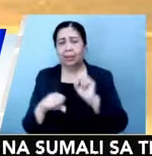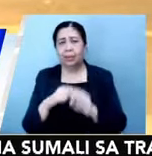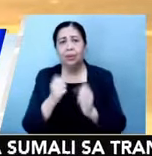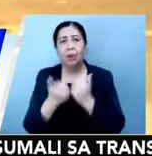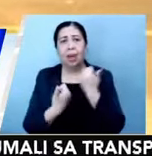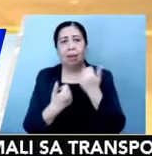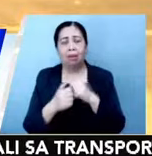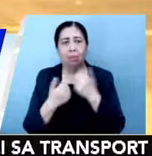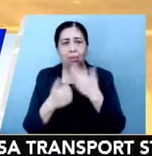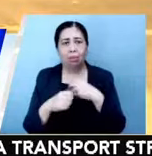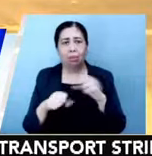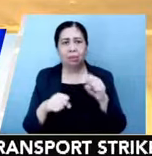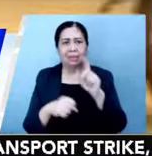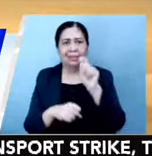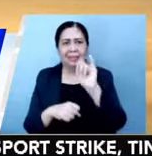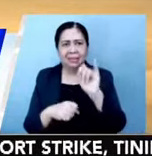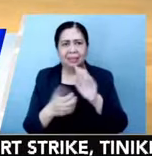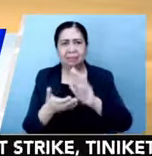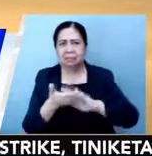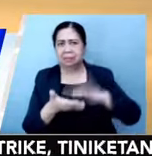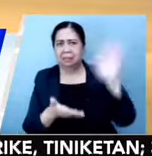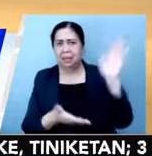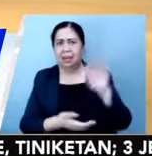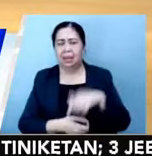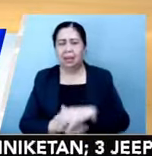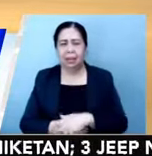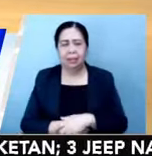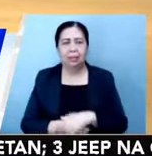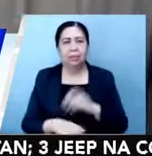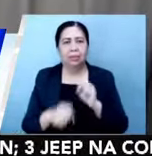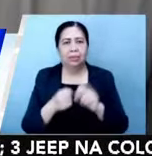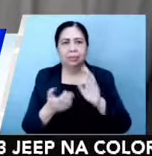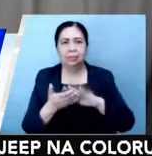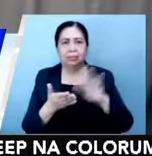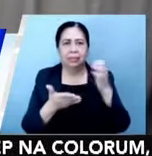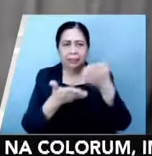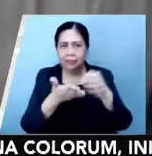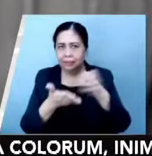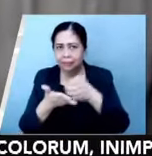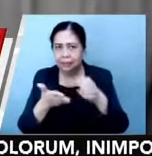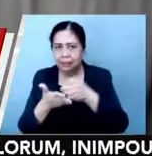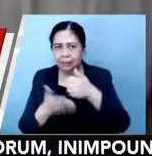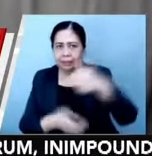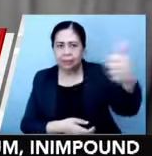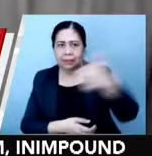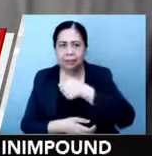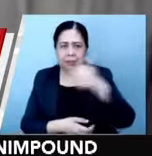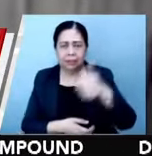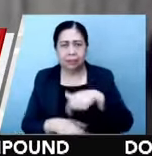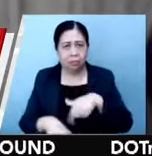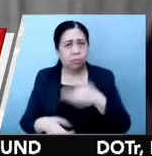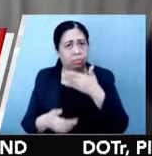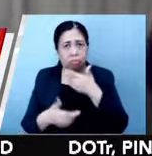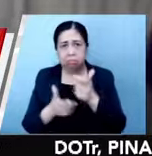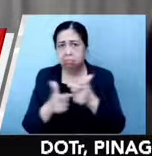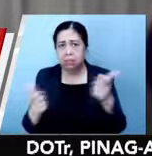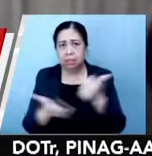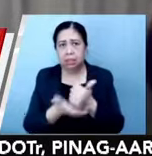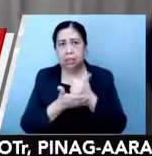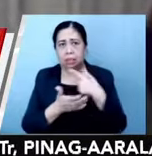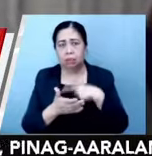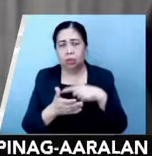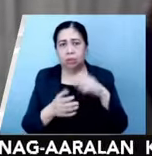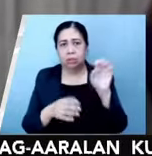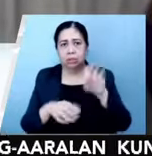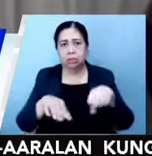mag-motorcycle taxi o TNVS, kaya mapapalaki ang kanilang gastos. Malaking tulong din sa amin, tapos kawawa rin naman